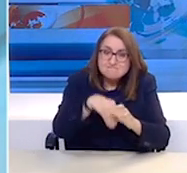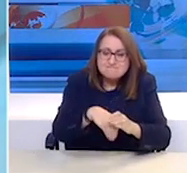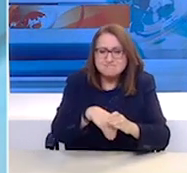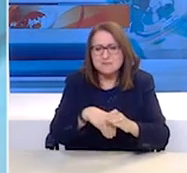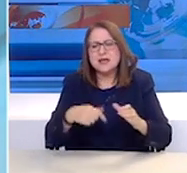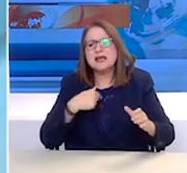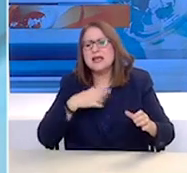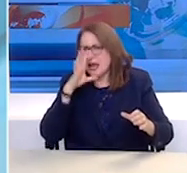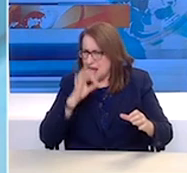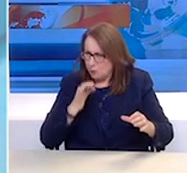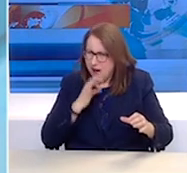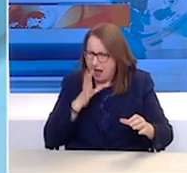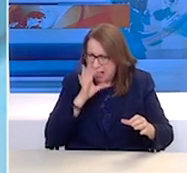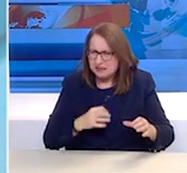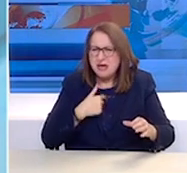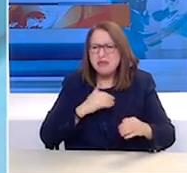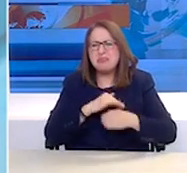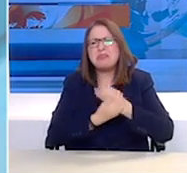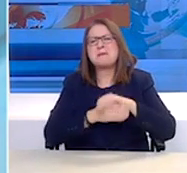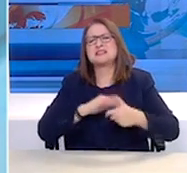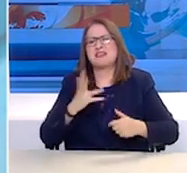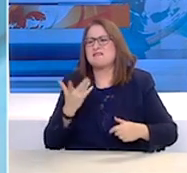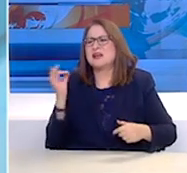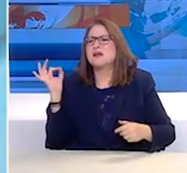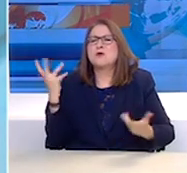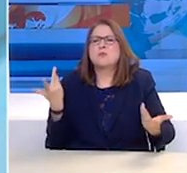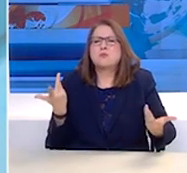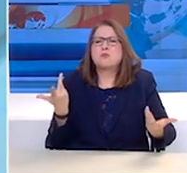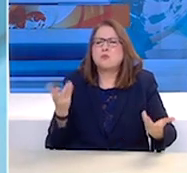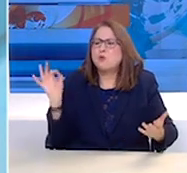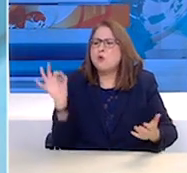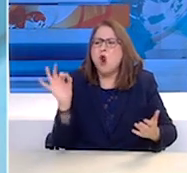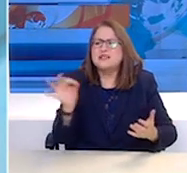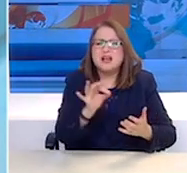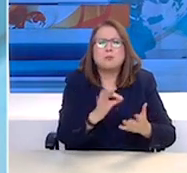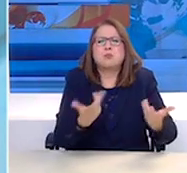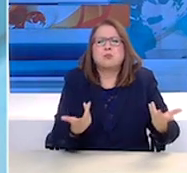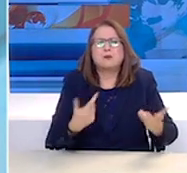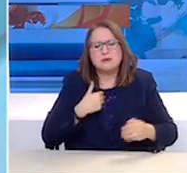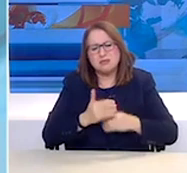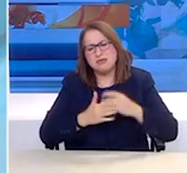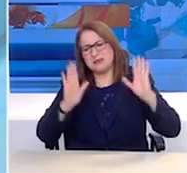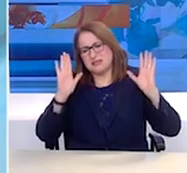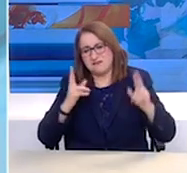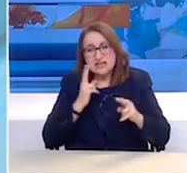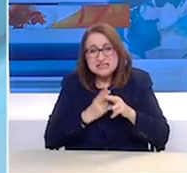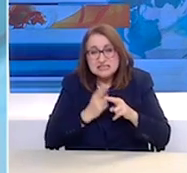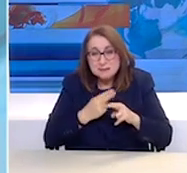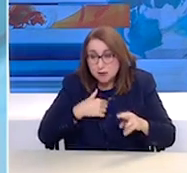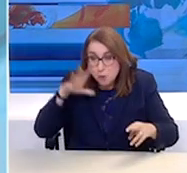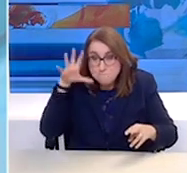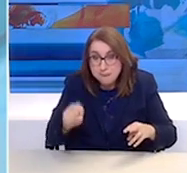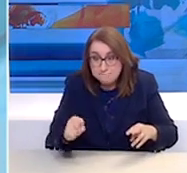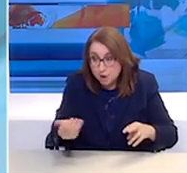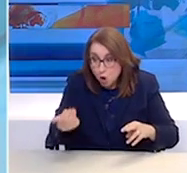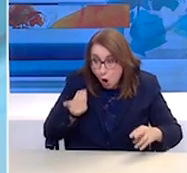ενδιαφέρει τόσο πολύ το αν τεκμηρίωσες από που το πήρε, όσο το να τον απομονώσεις έγκαιρα, γρήγορα, να μην το